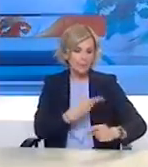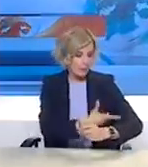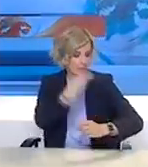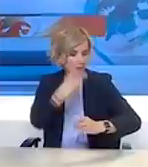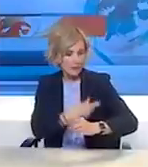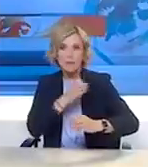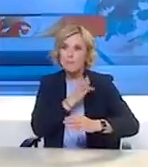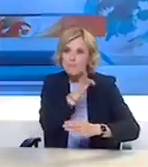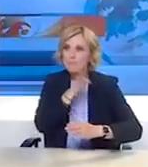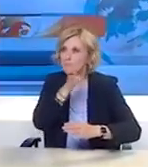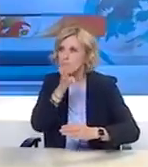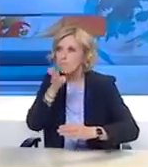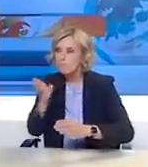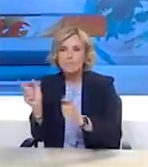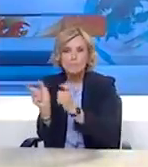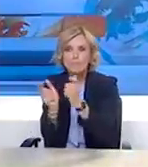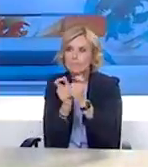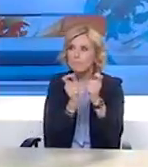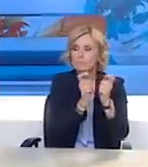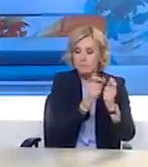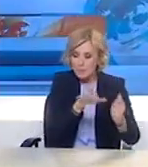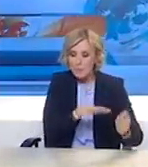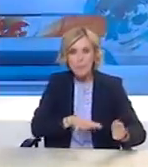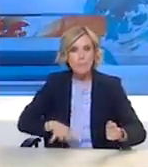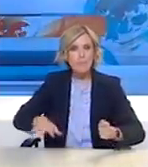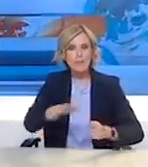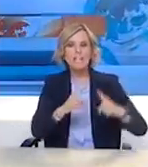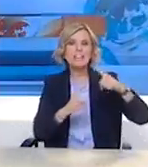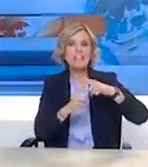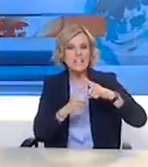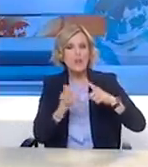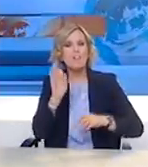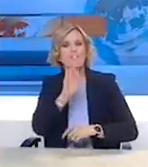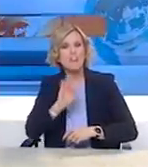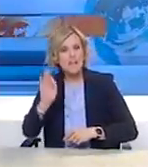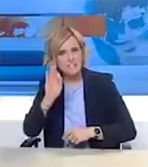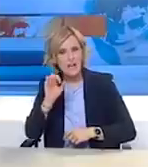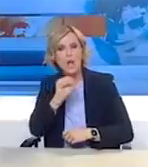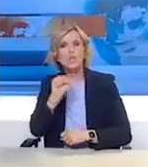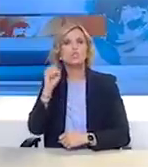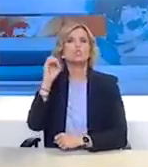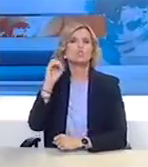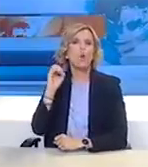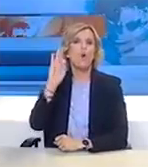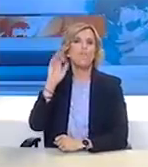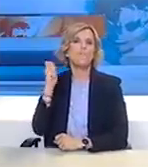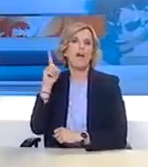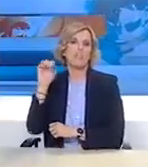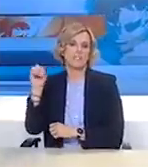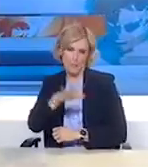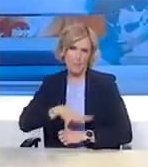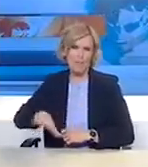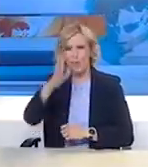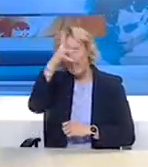όμορους οικισμούς στην περιοχή του Τυρνάβου, των Φαρσάλων και των Σοφάδων. Έχουν οριστεί